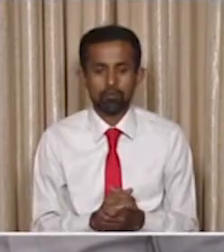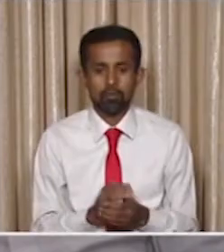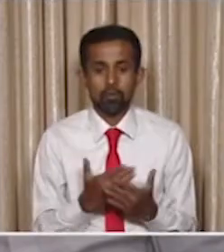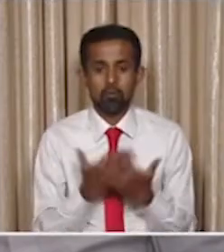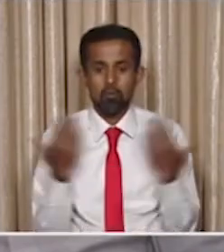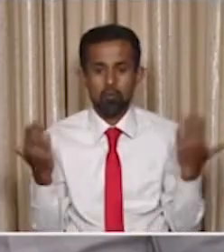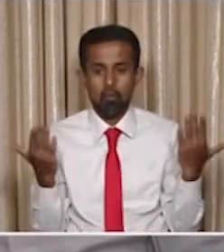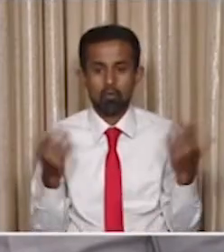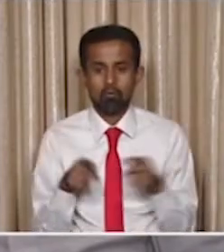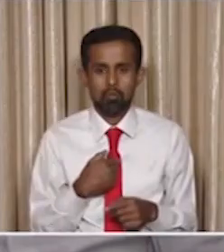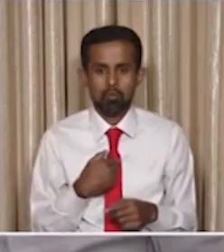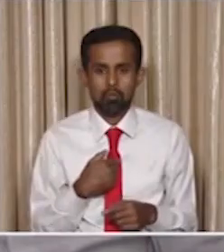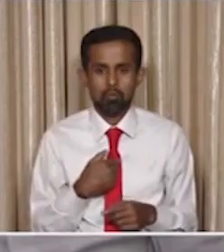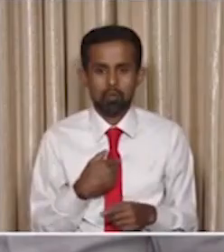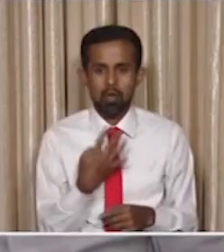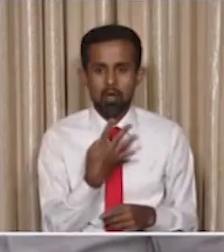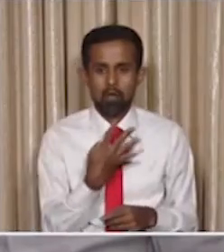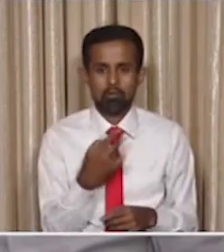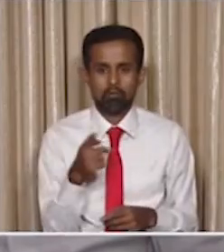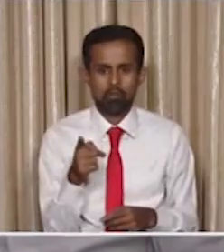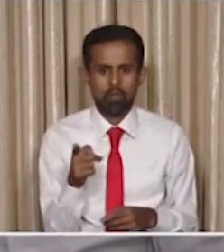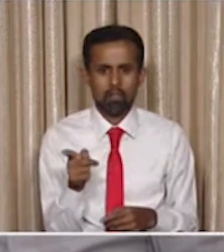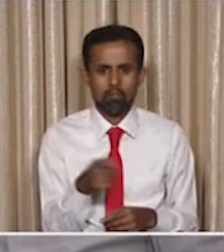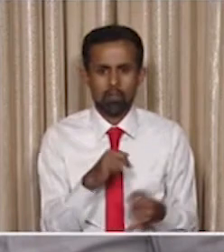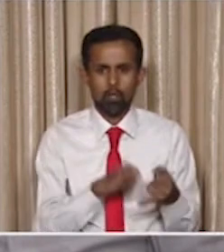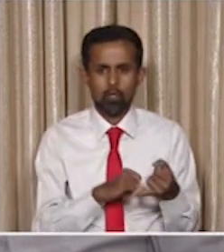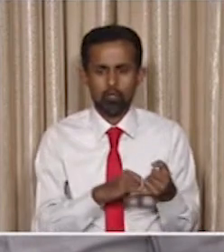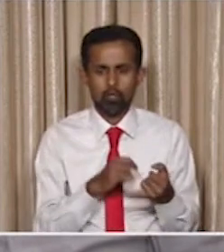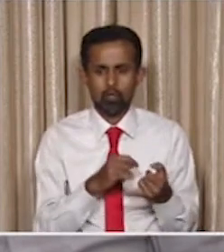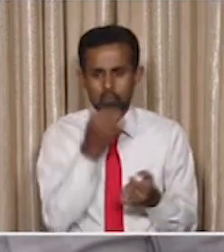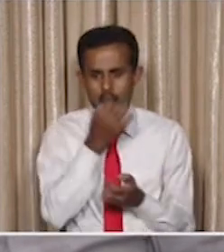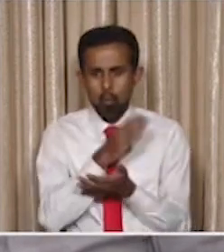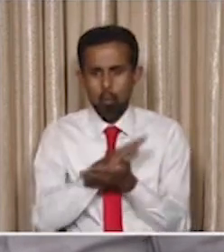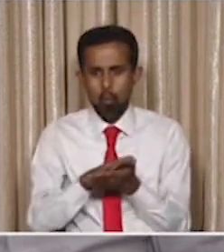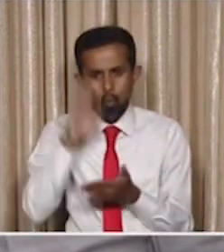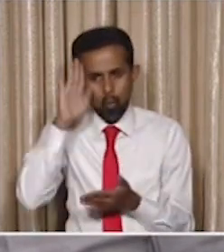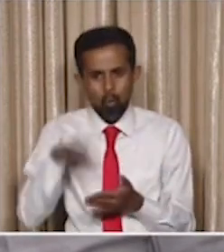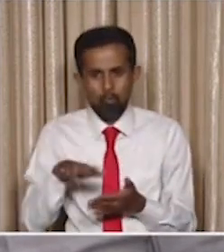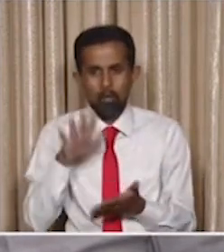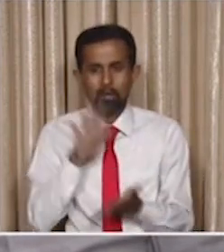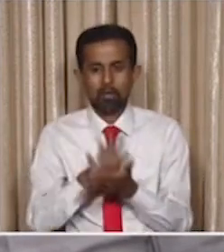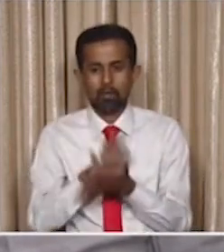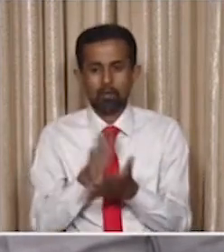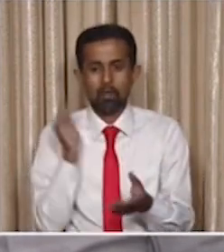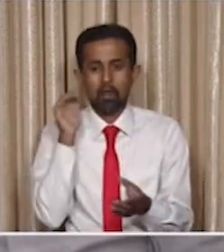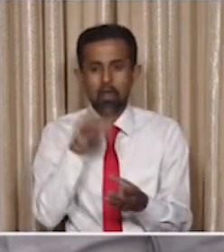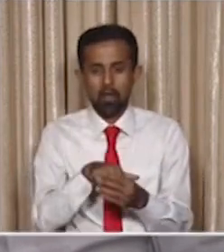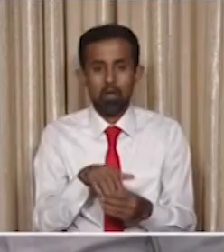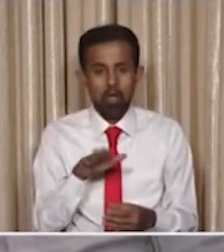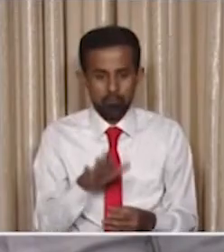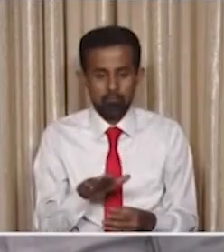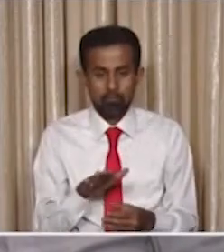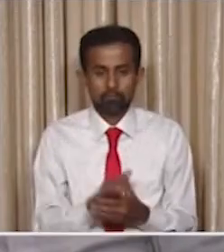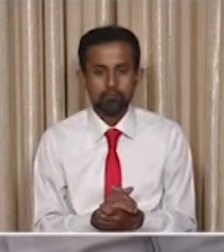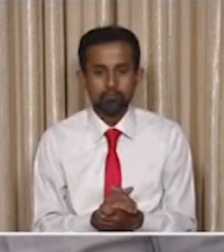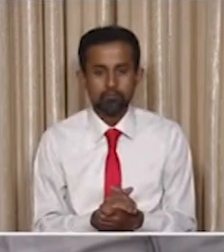මෙම පුවත්පත් වලට අනුව මා 4 වෙනිදා සුරිච් නගරයේ හෝටලයක නතරව එහි පාටියකට සහභාගී වූ බවත්